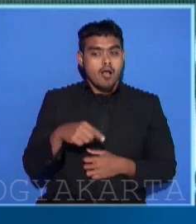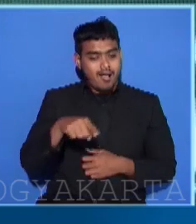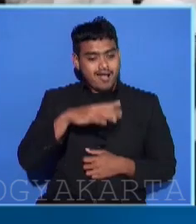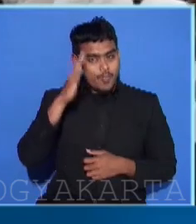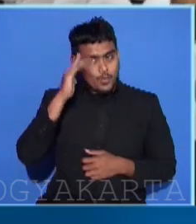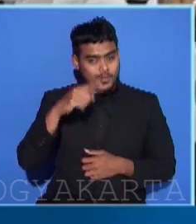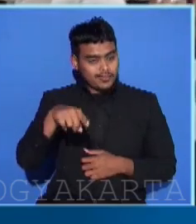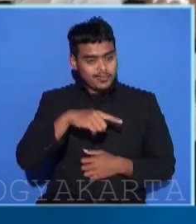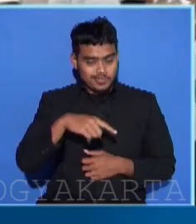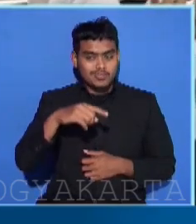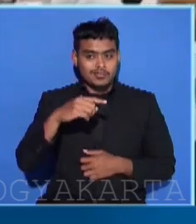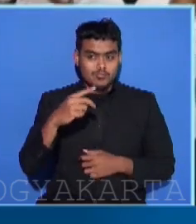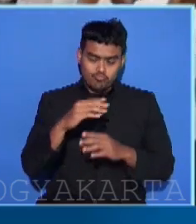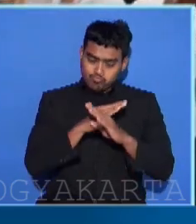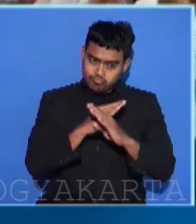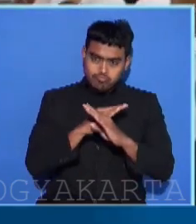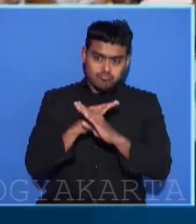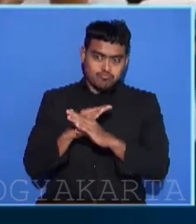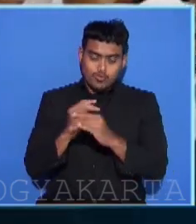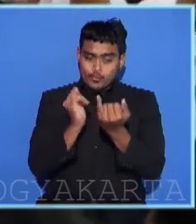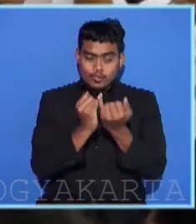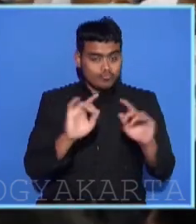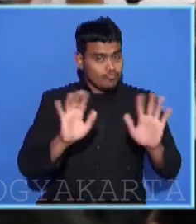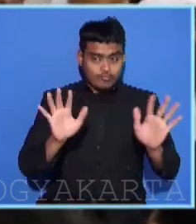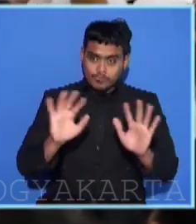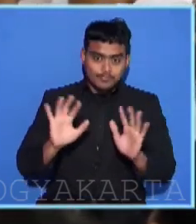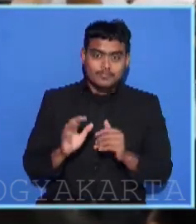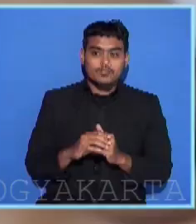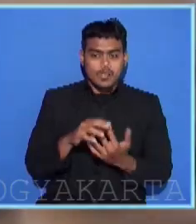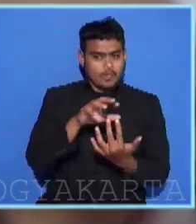pihak dapat menghindari perpecahan, utamanya saat pemilu dan pilpres 2024.